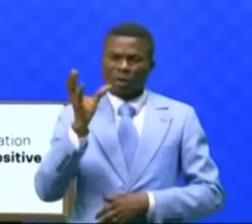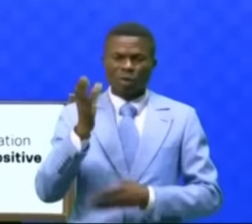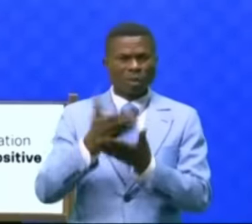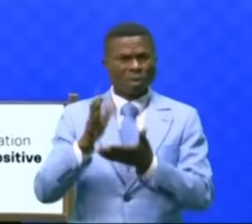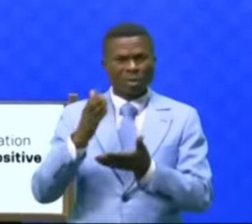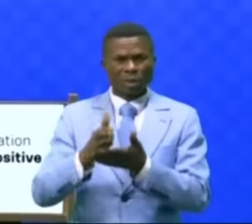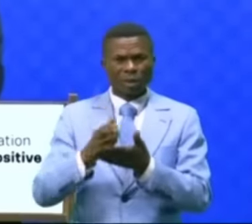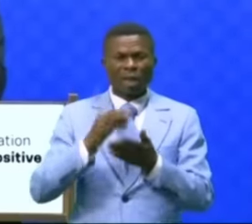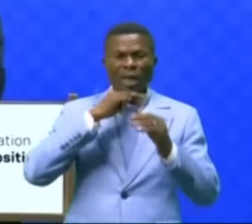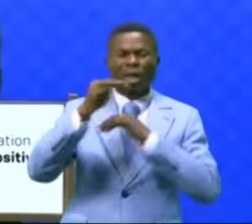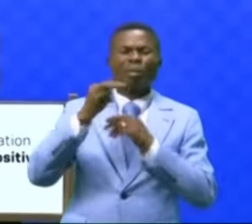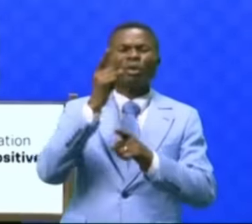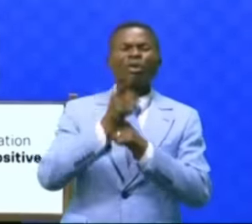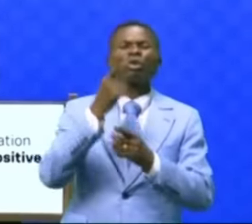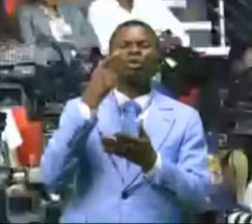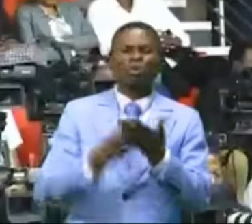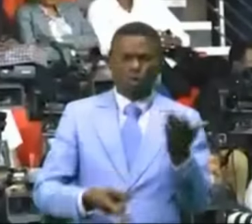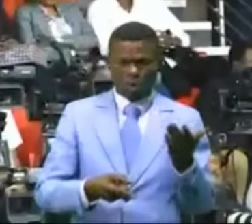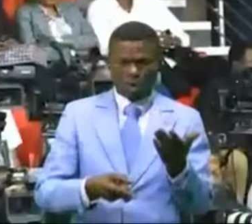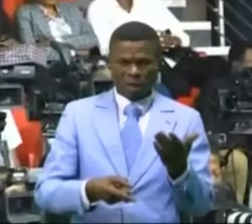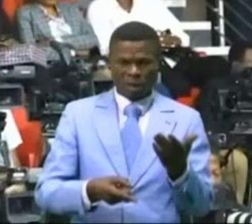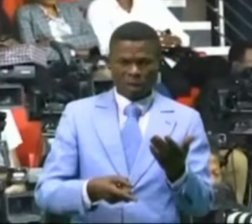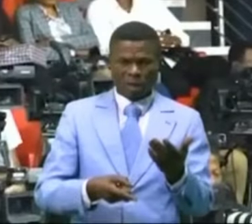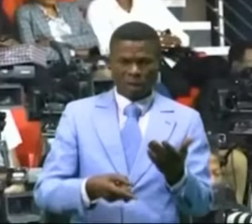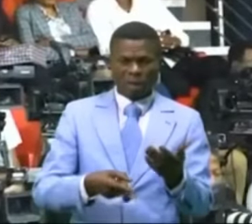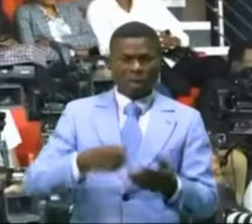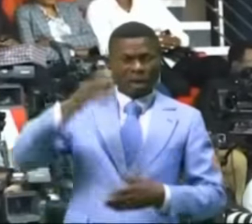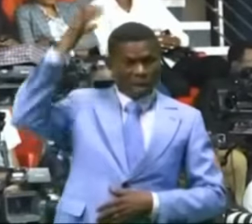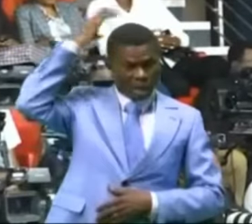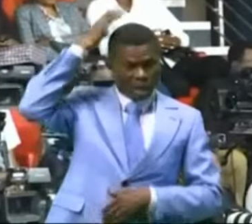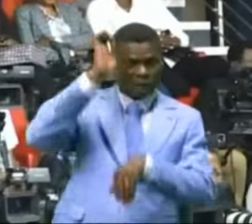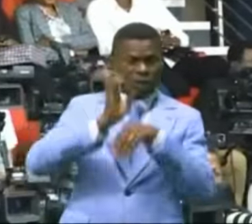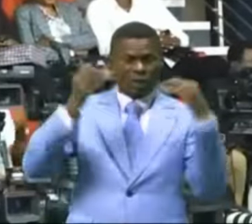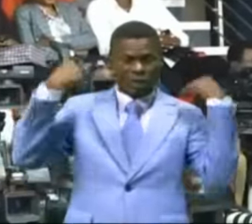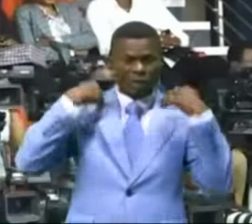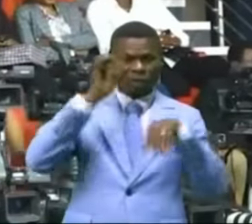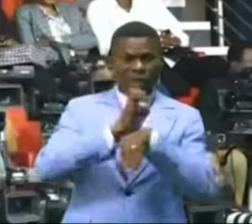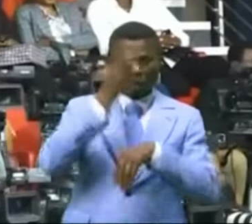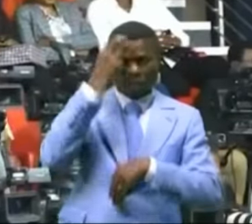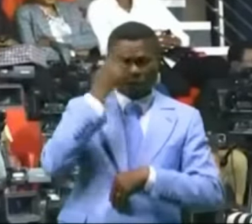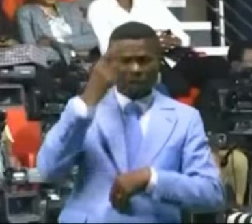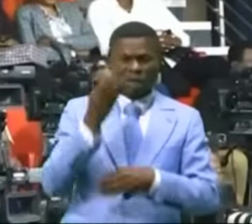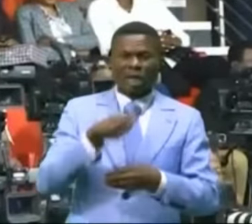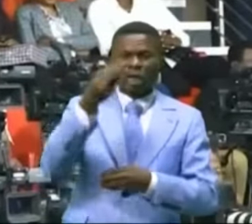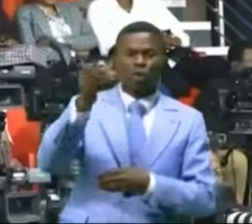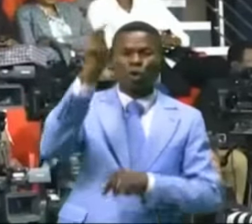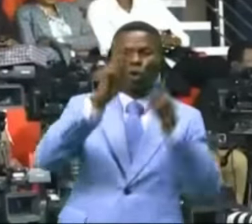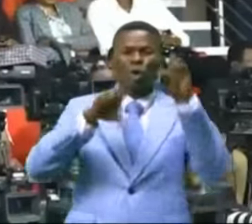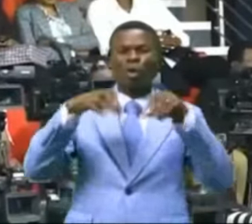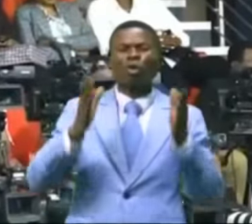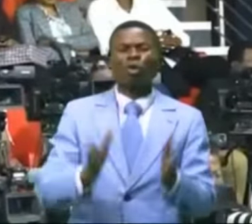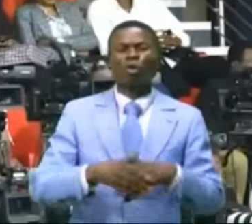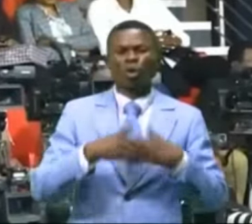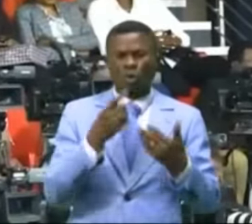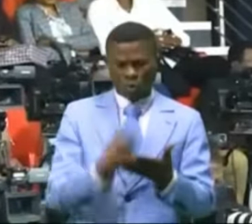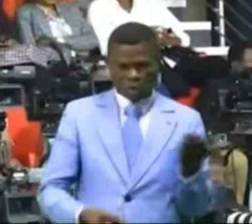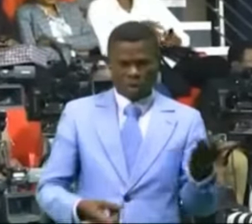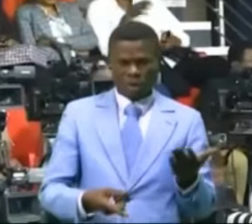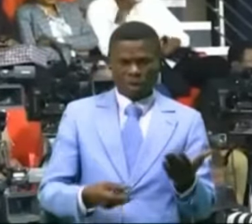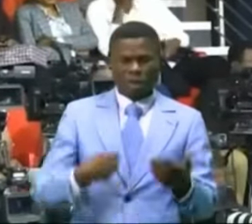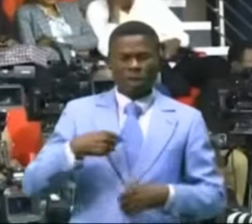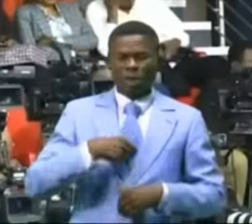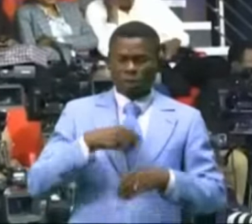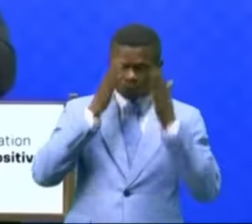le message que le cardinal veut planter dans l'imaginaire collectif? Donc, devons-nous tous